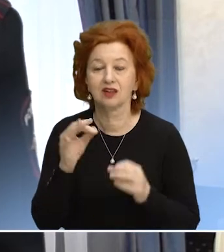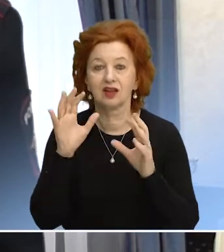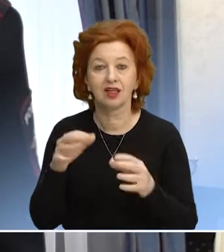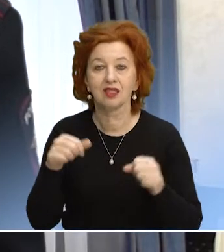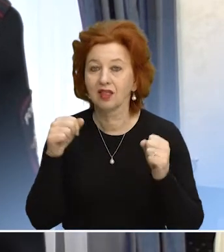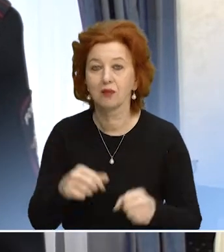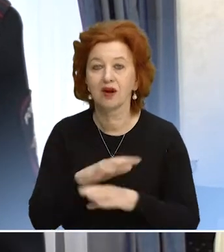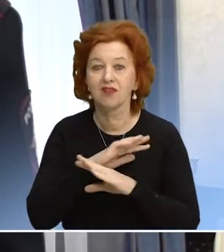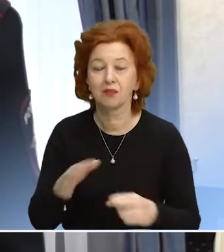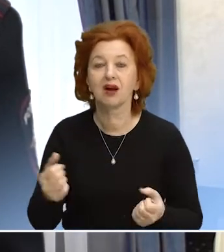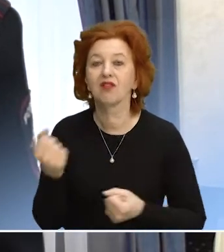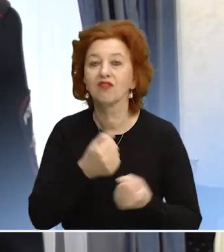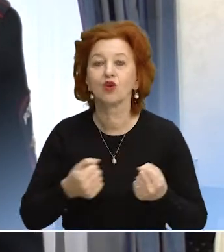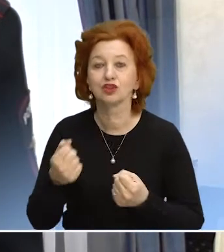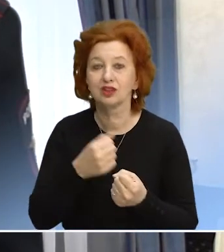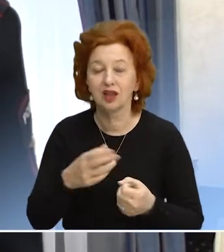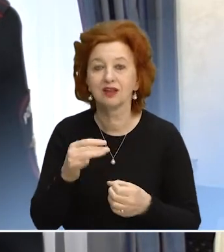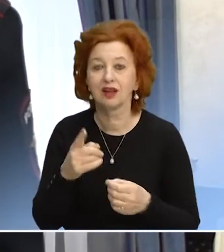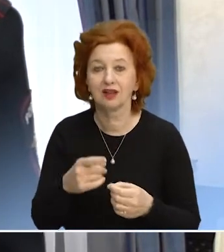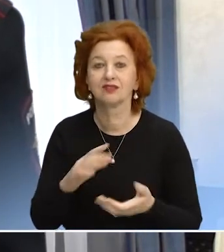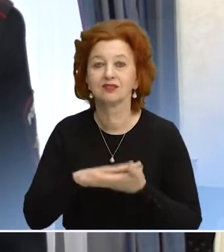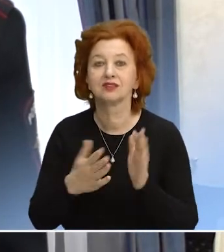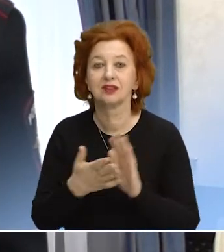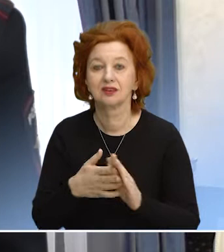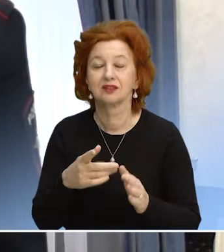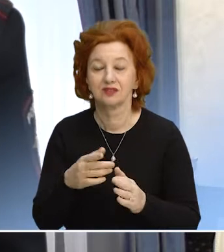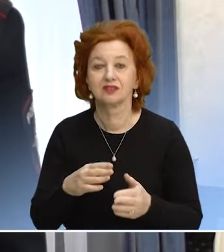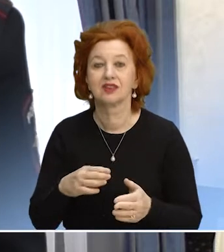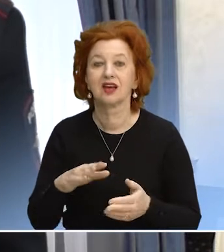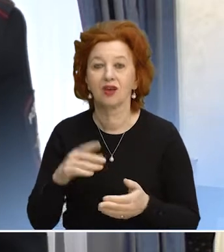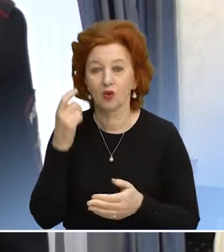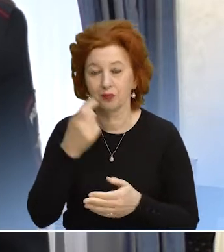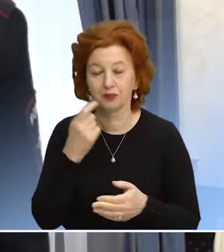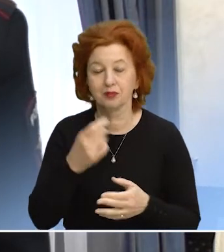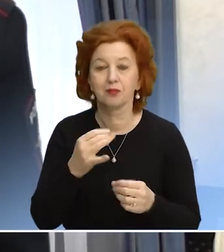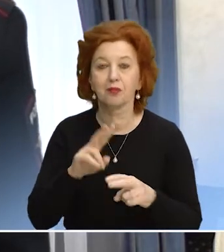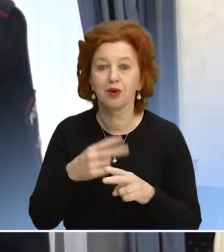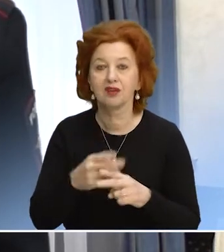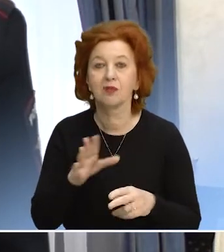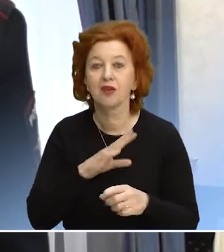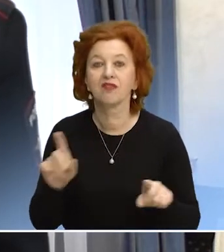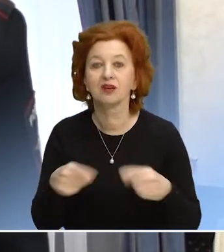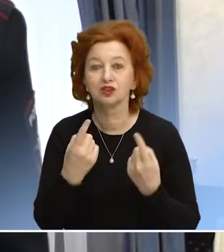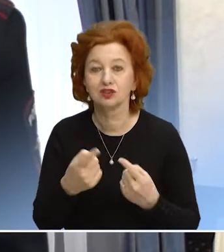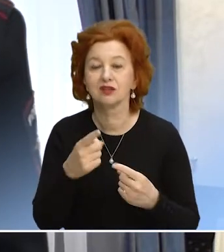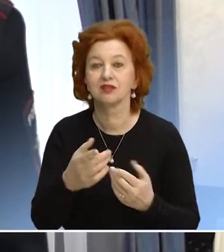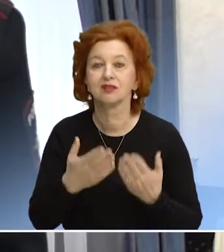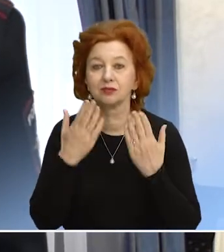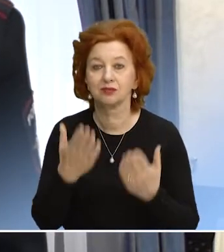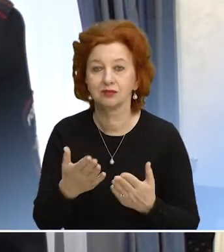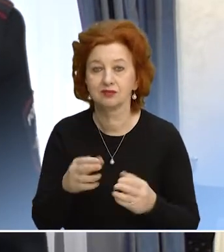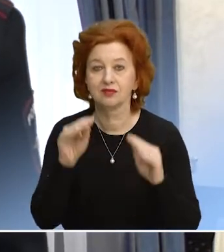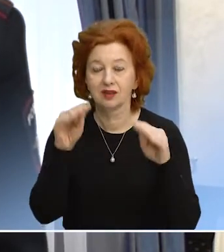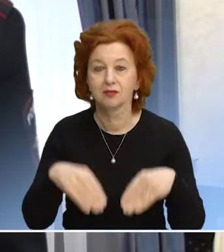Федерации «Неправомерное завладение автомобилем или иным транспортным средством без цели хищения». Также в отношении задержанного